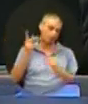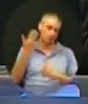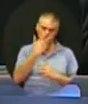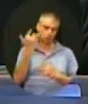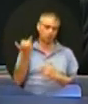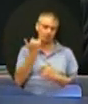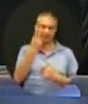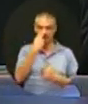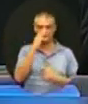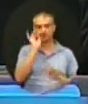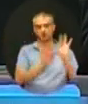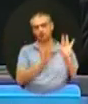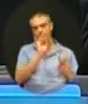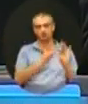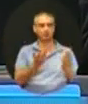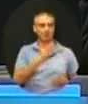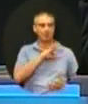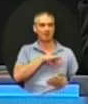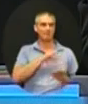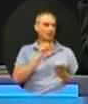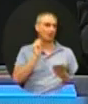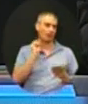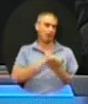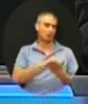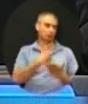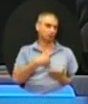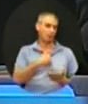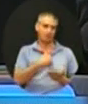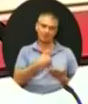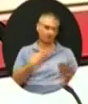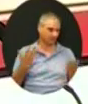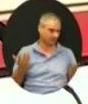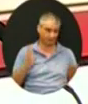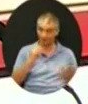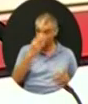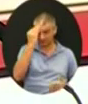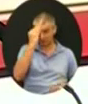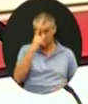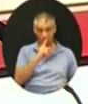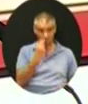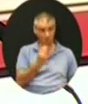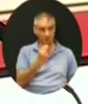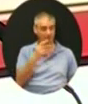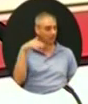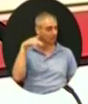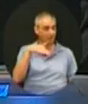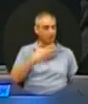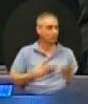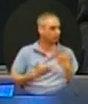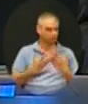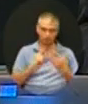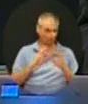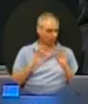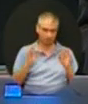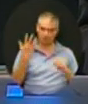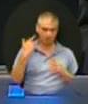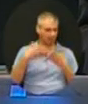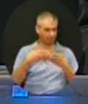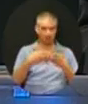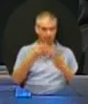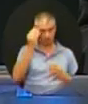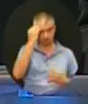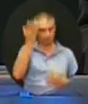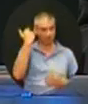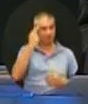שהוא כל פעם ינסה להרוויח נקודות על חשבונינו זה הרי אם זוכרים היטב ההידרדרות ביחסים לא התחילה מ מרמרה אם את